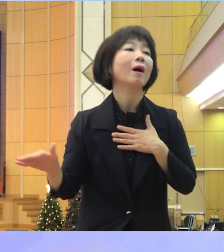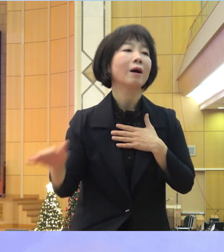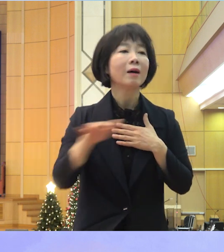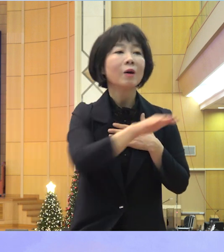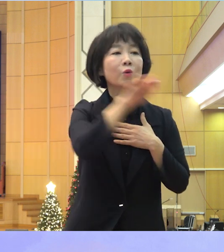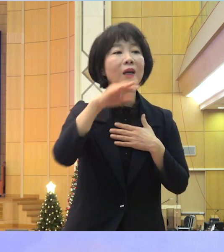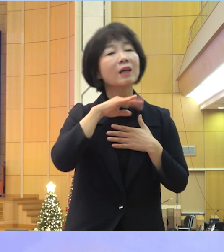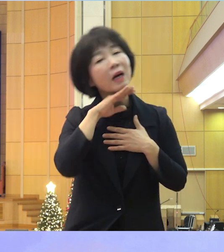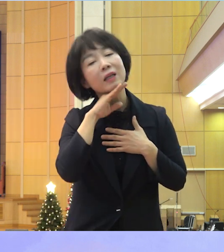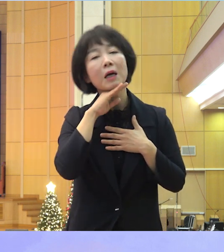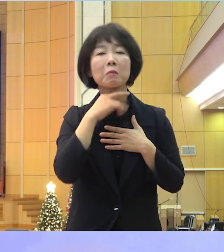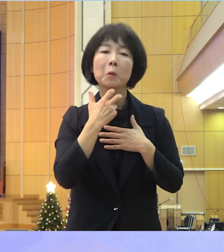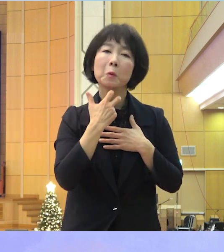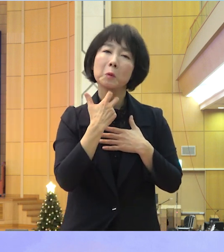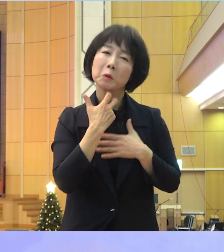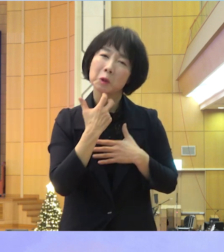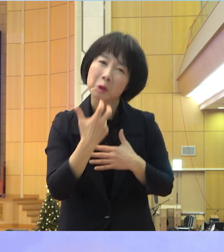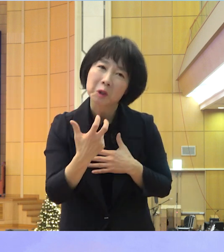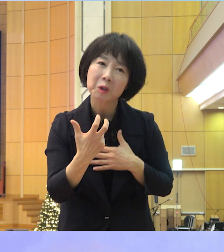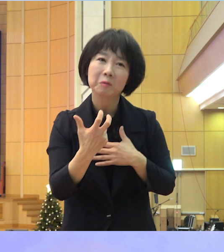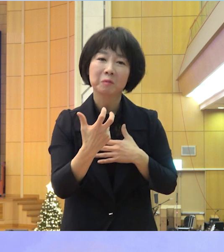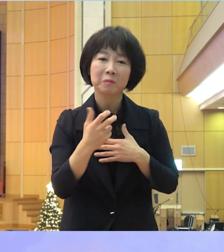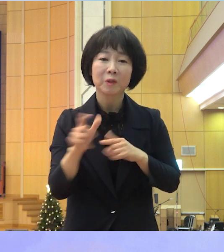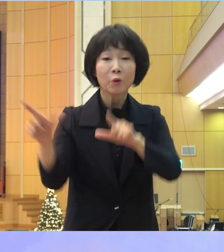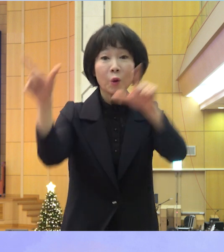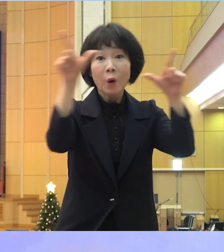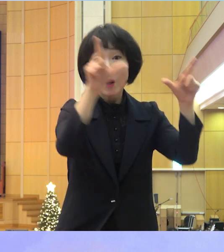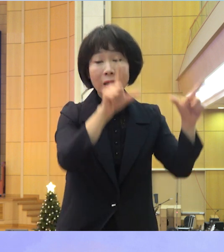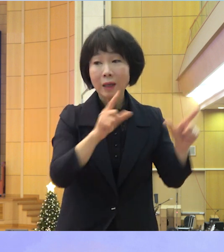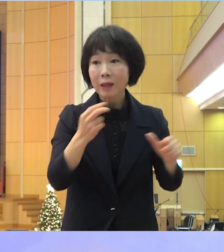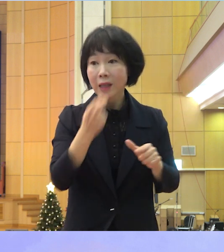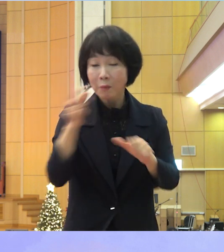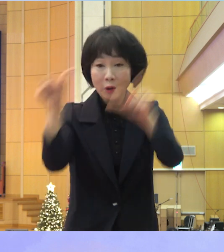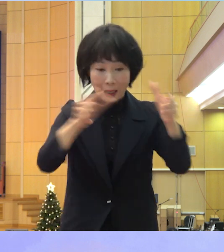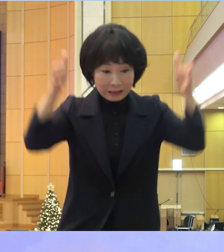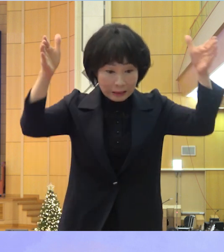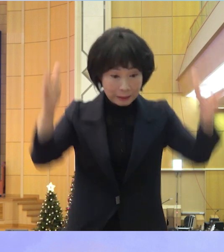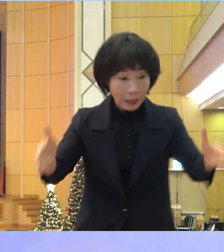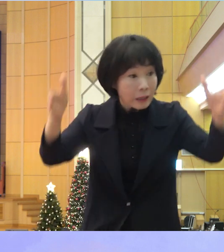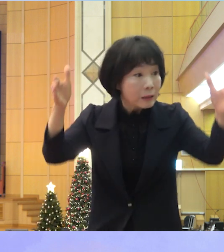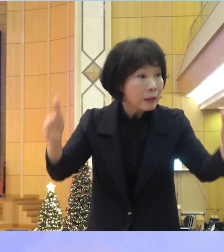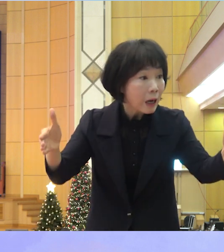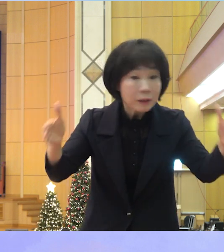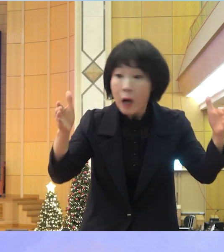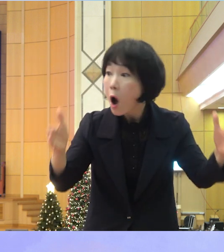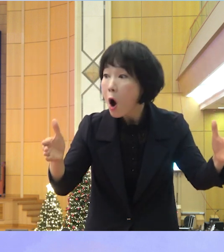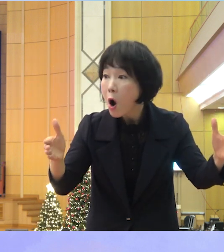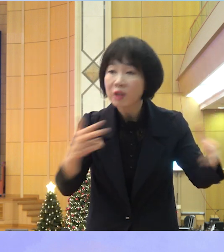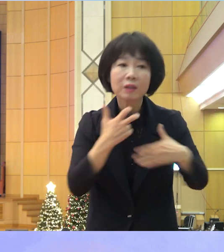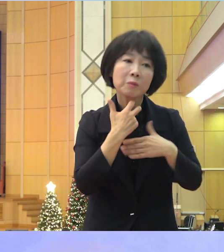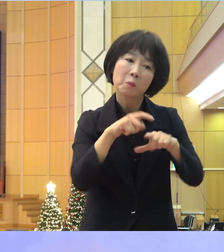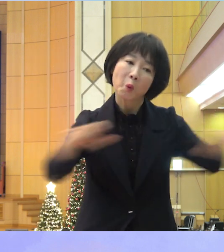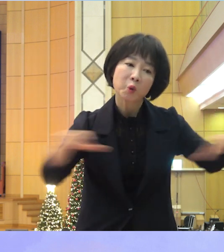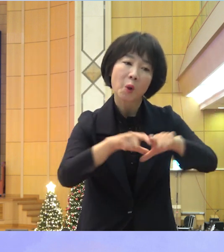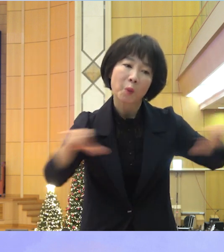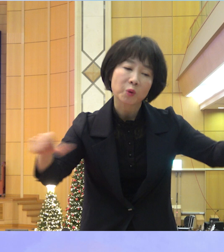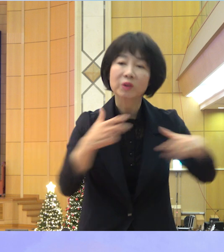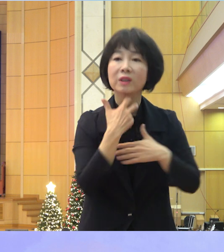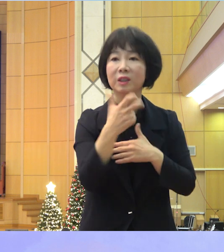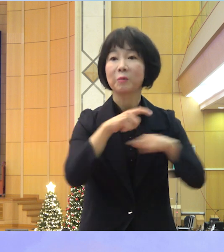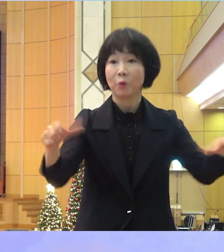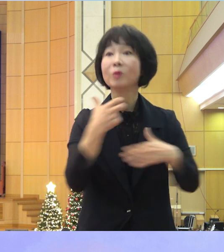나나 우리의 연수가, 우리가 사는 그 수명이 연수가 70.